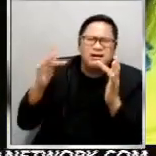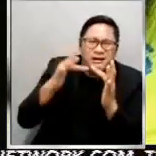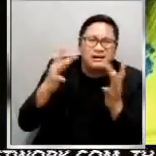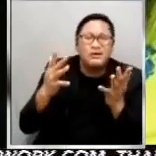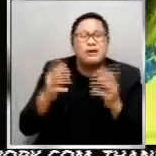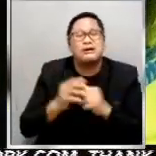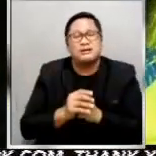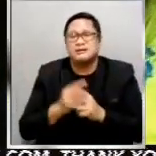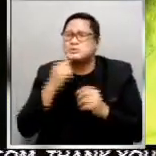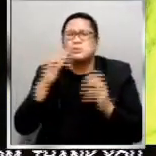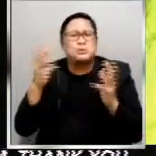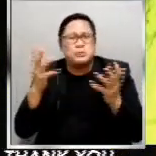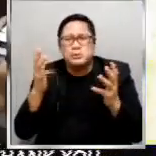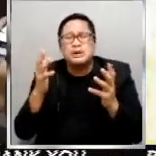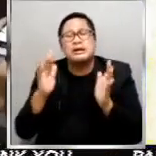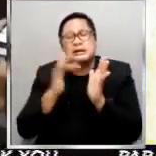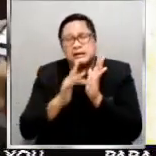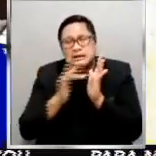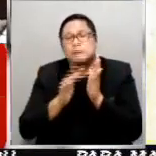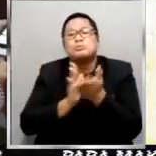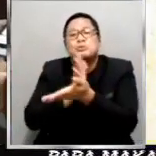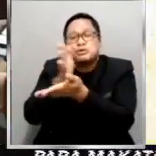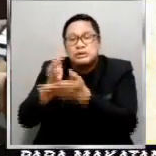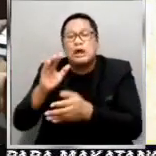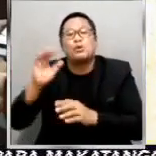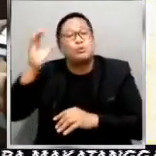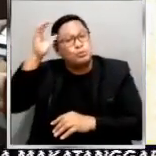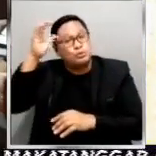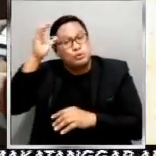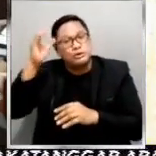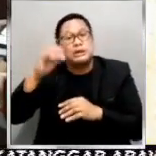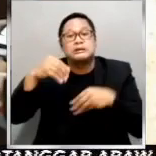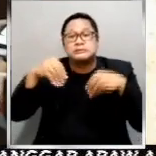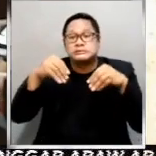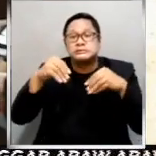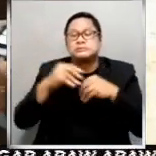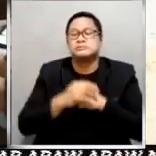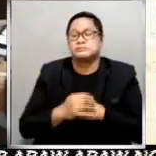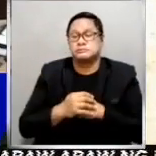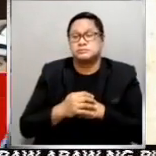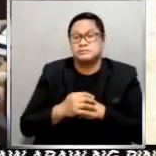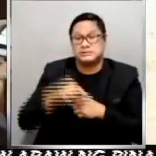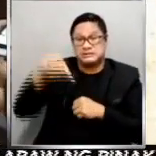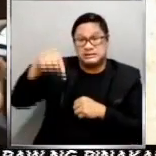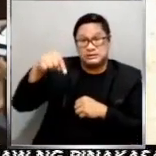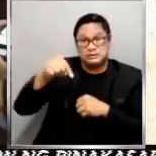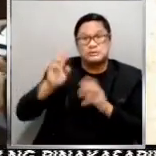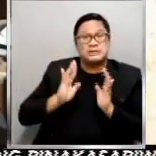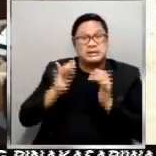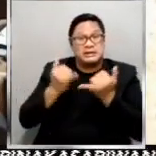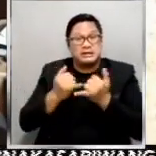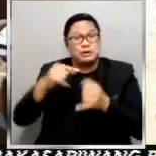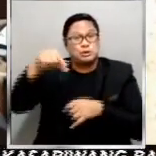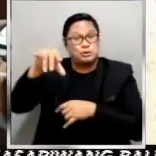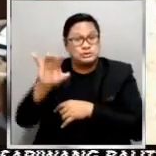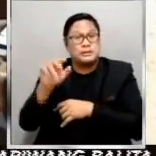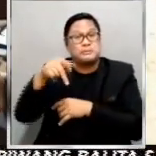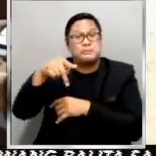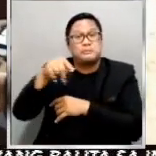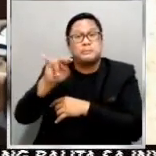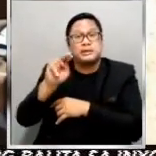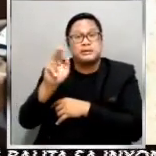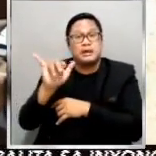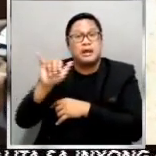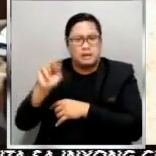masyado. Kailangan po pupunta sa computer shop. Para sa maraming estudyante mula rito sa Barangay Piñahan na piniling mag-online learning, malaking tulong